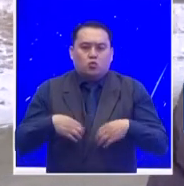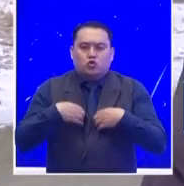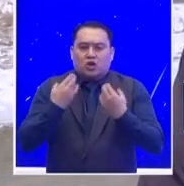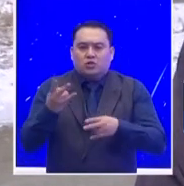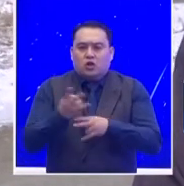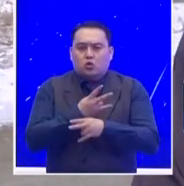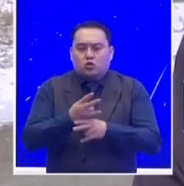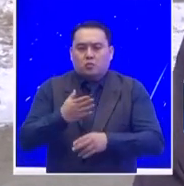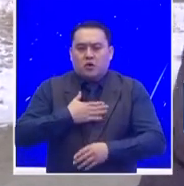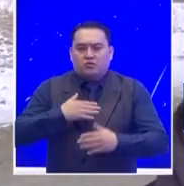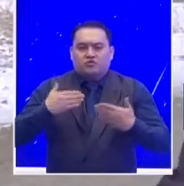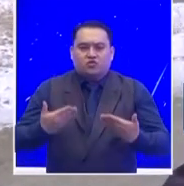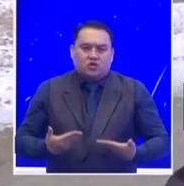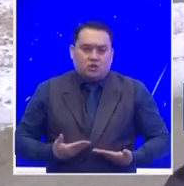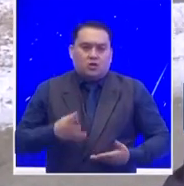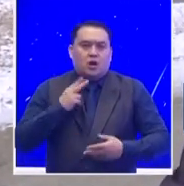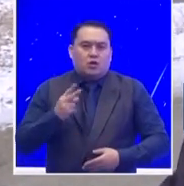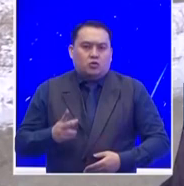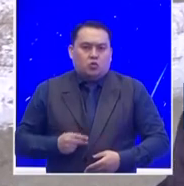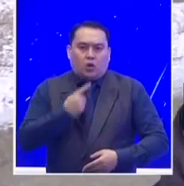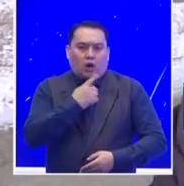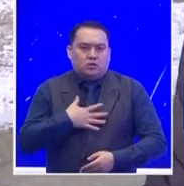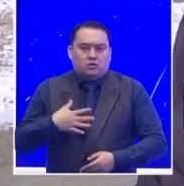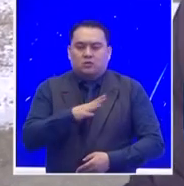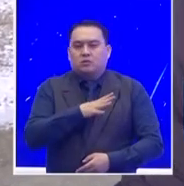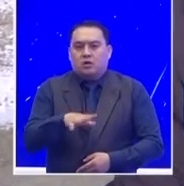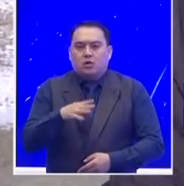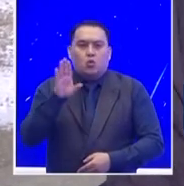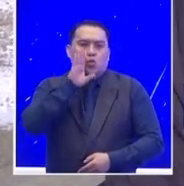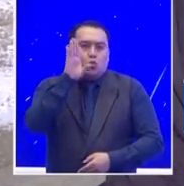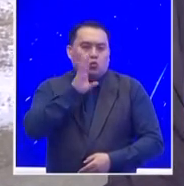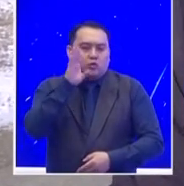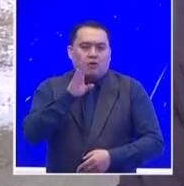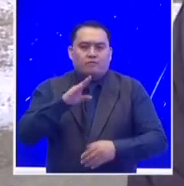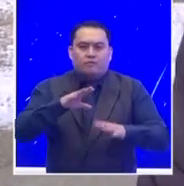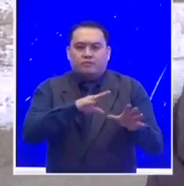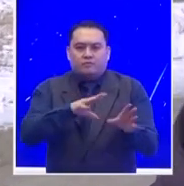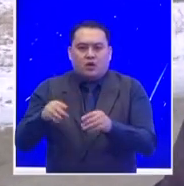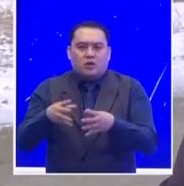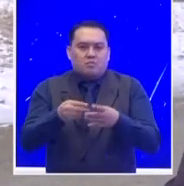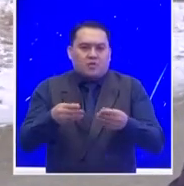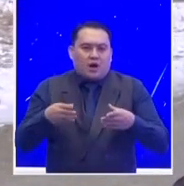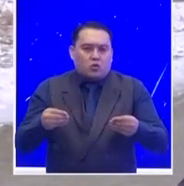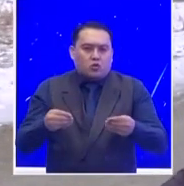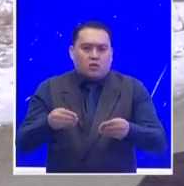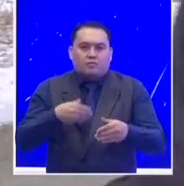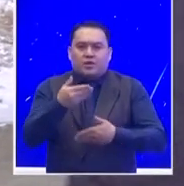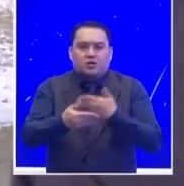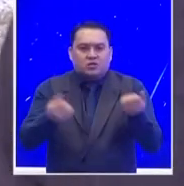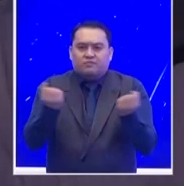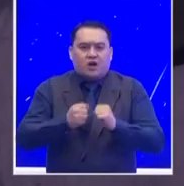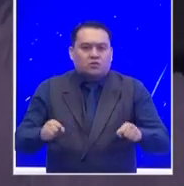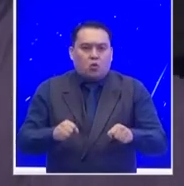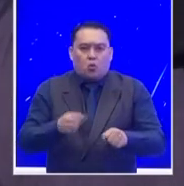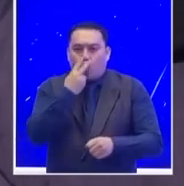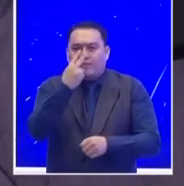ночь в моей жизни. Слава богу, наша дочь не пострадала. Утром вода отошла, однако вокруг было болото из грязи. Пройти невозможно. Вдалеке